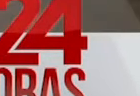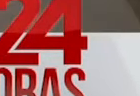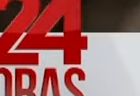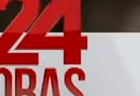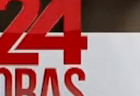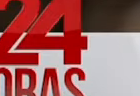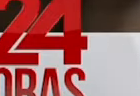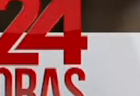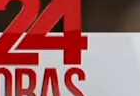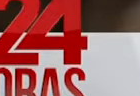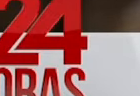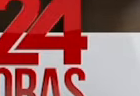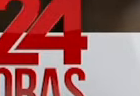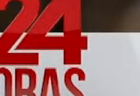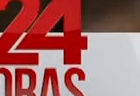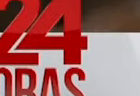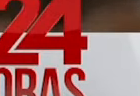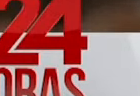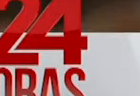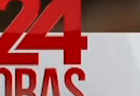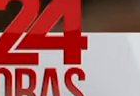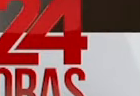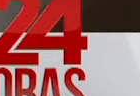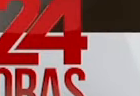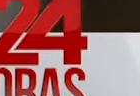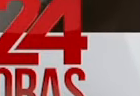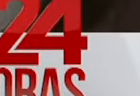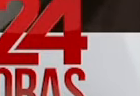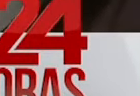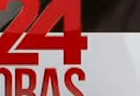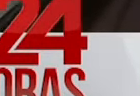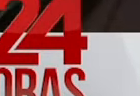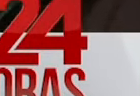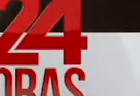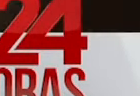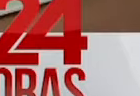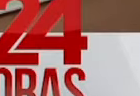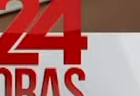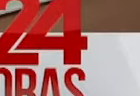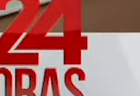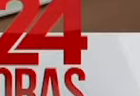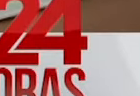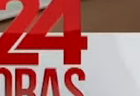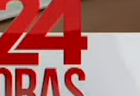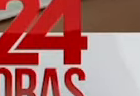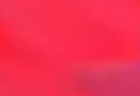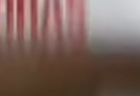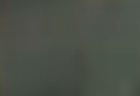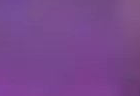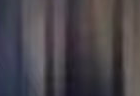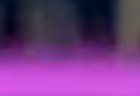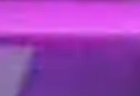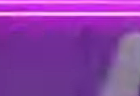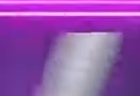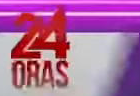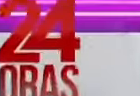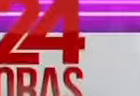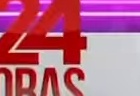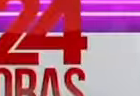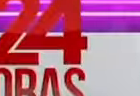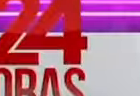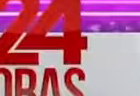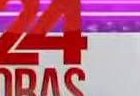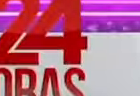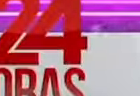student. Wala rin daw dapat binabayaran ang mga estudyante sa catch-up Fridays. Noon